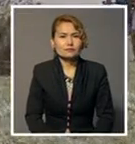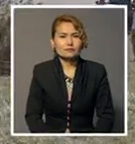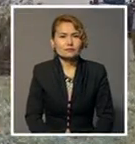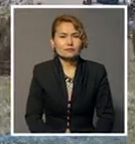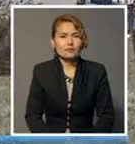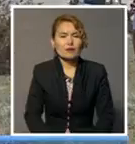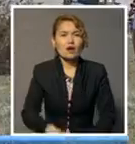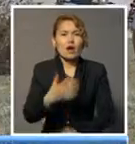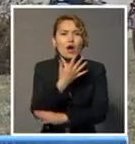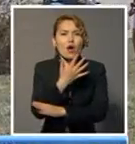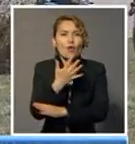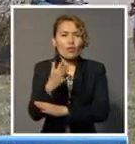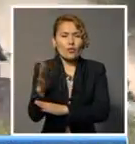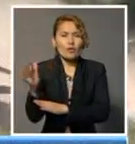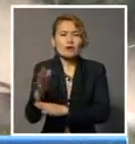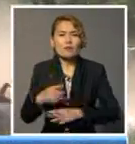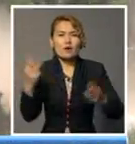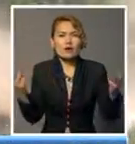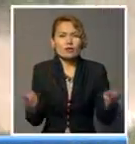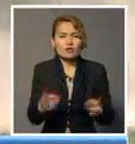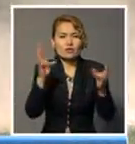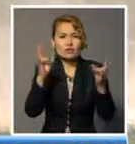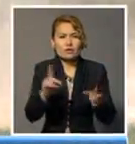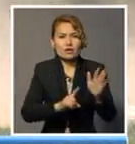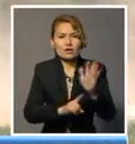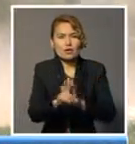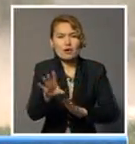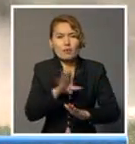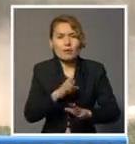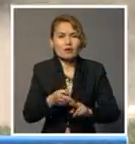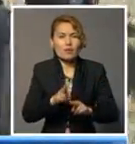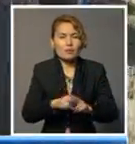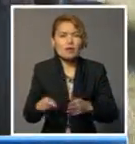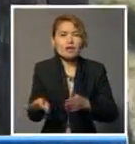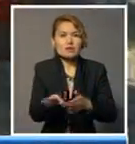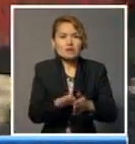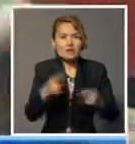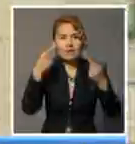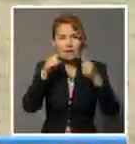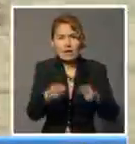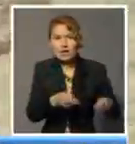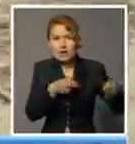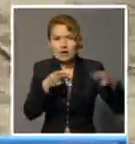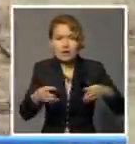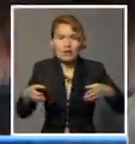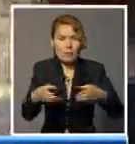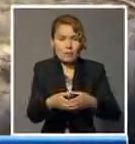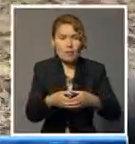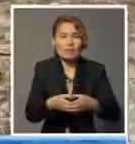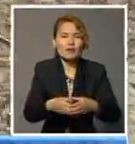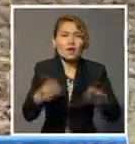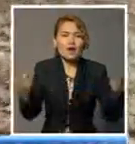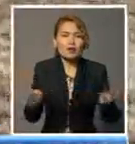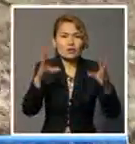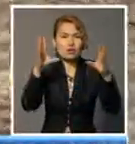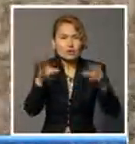Бұл орманды даладағы өрт. Төтенше жағдай қалдымен осы аумаққа жауапты коммуналдық қызмет жетті. Олар өрт сөндірушілер келгенше ошақтың өршуіне